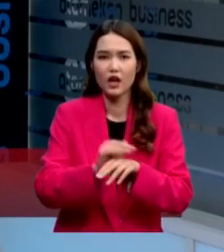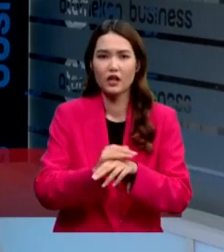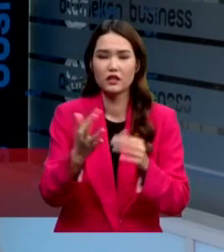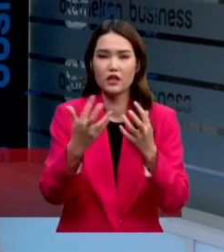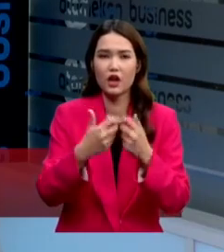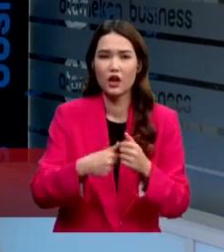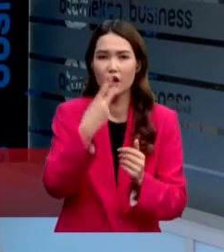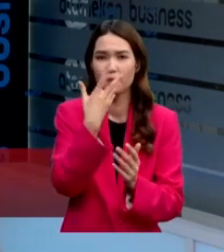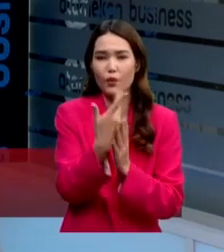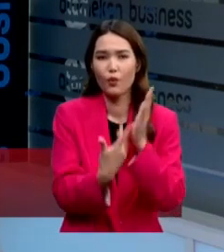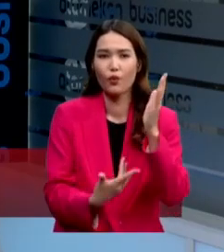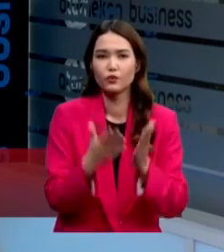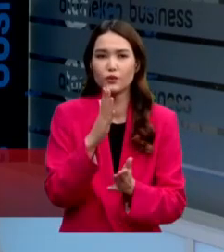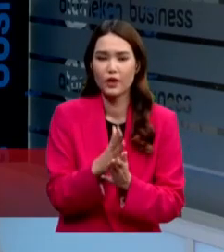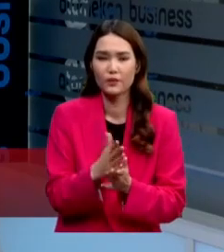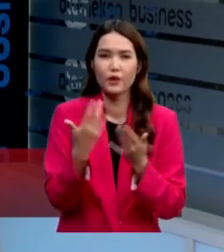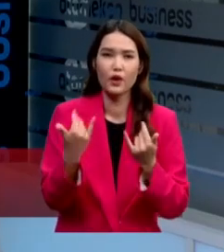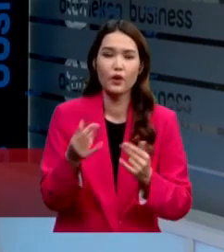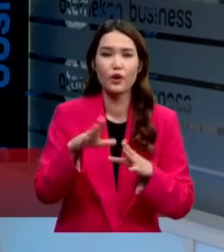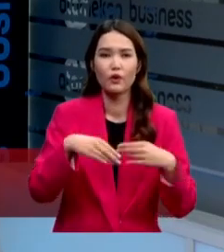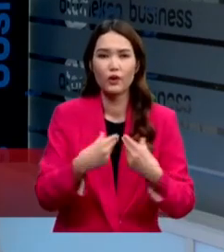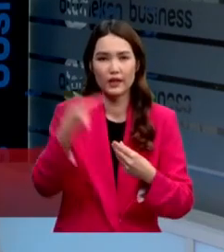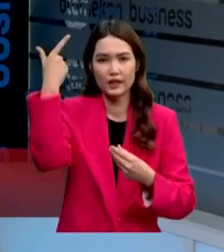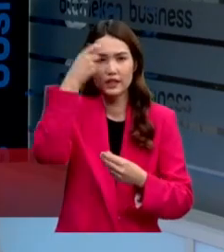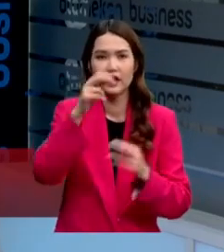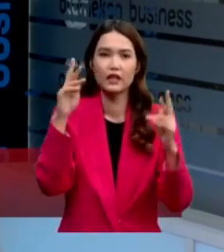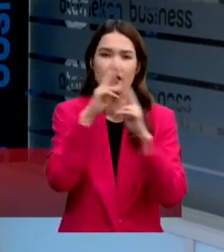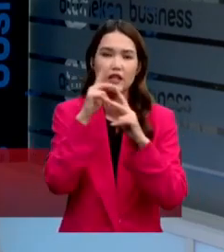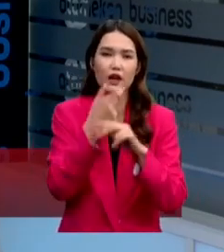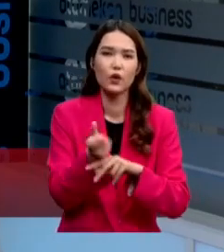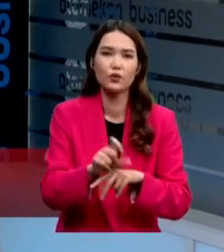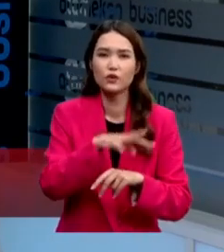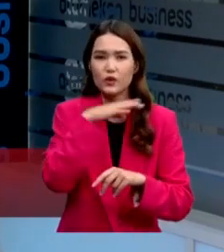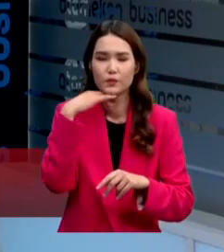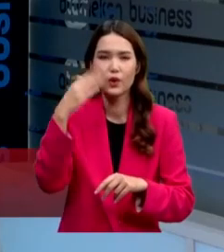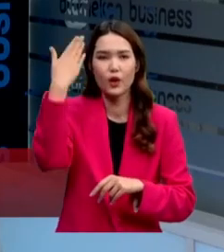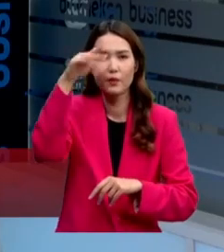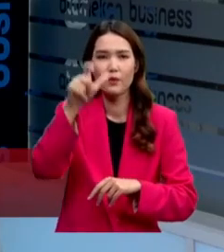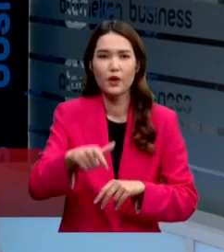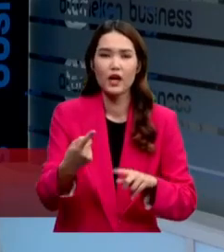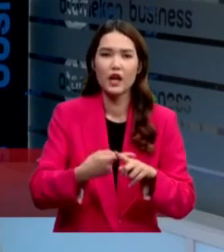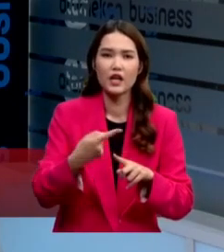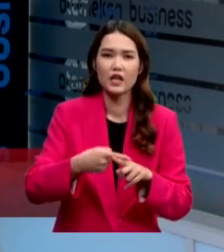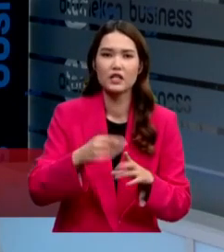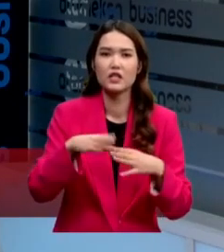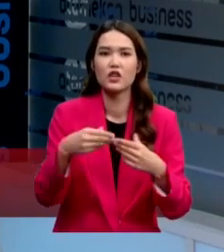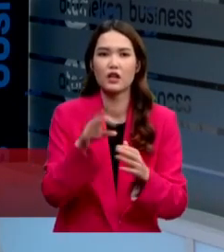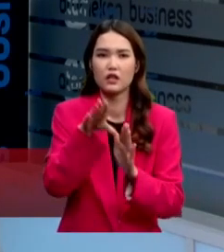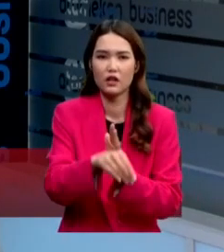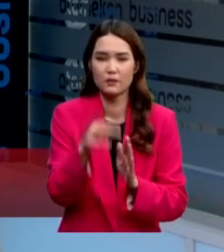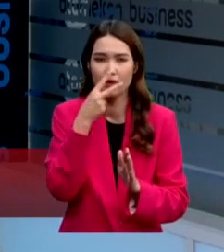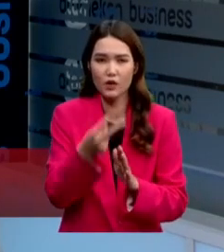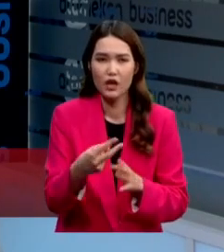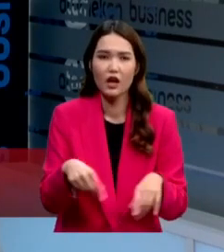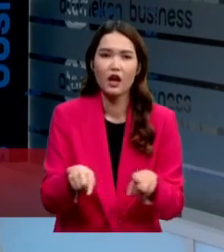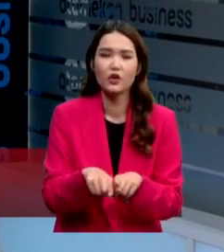түрде көрсетіліп деп еді. Алайда отбасылардың деректерінде қателік көп. Тіпті бөтен баланың есімі тіркелген жанұя да кездеседі. Әлбетте